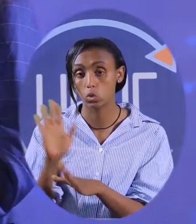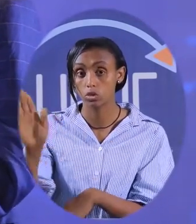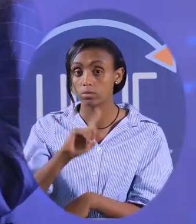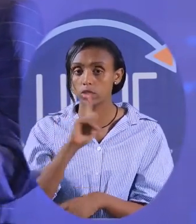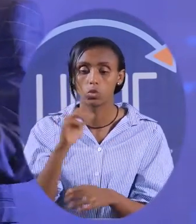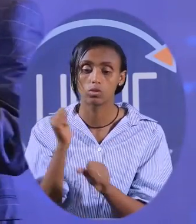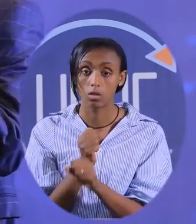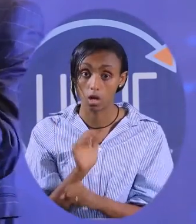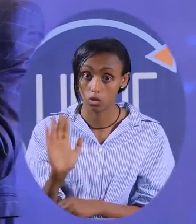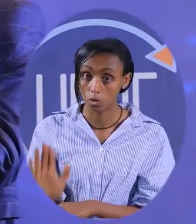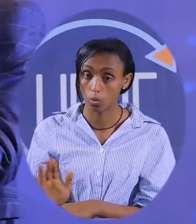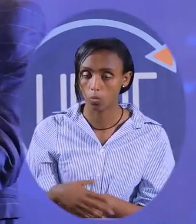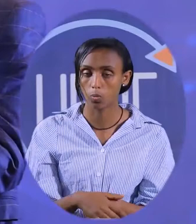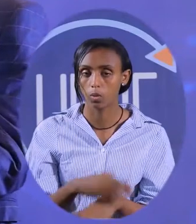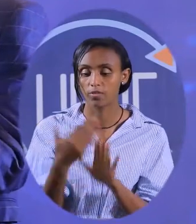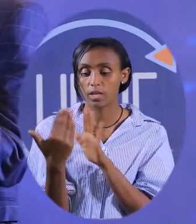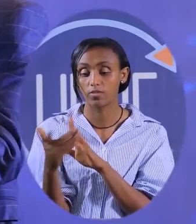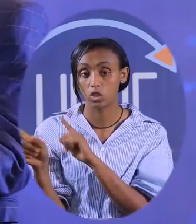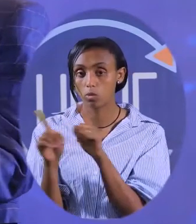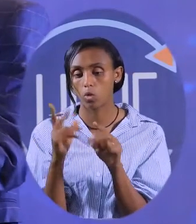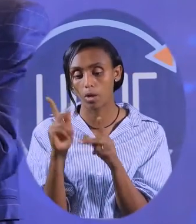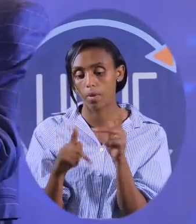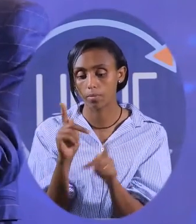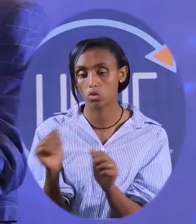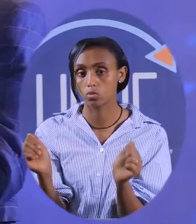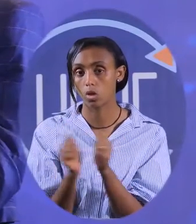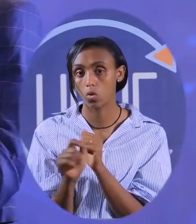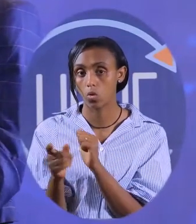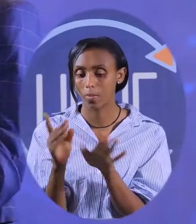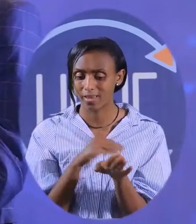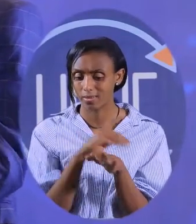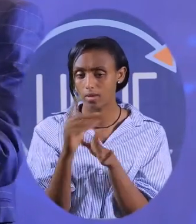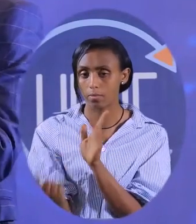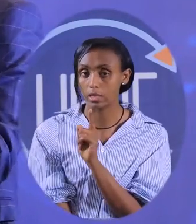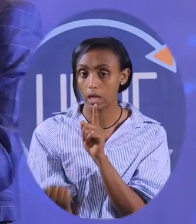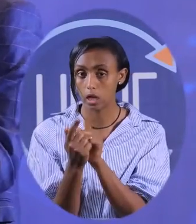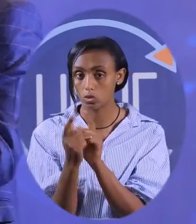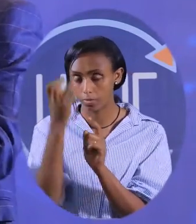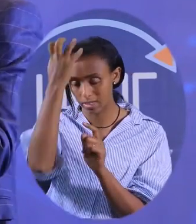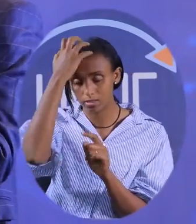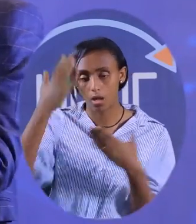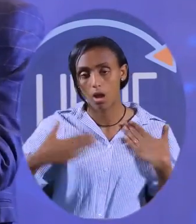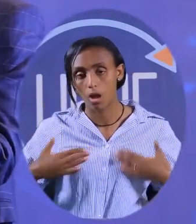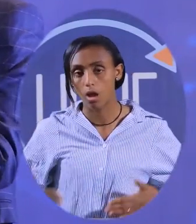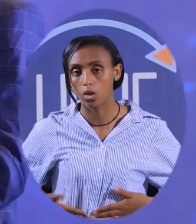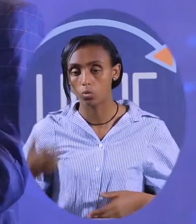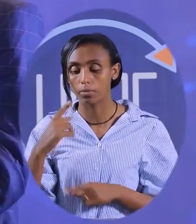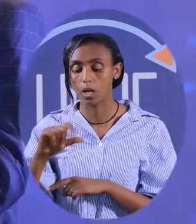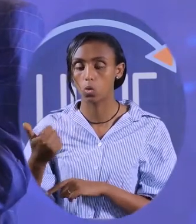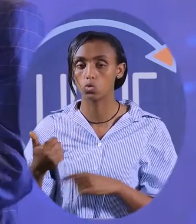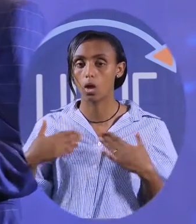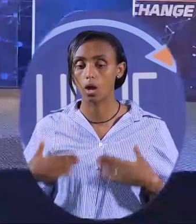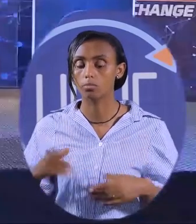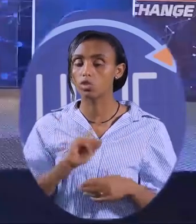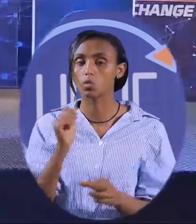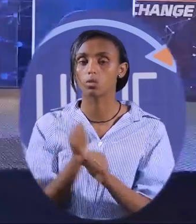ድርሻቸው? እንደገና ደግሞ ከፊት ለፊት ደግሞ ከማህበረሰቡ ጋር በቀጥታ የሚገናኙት የመንግስት አካላትም ይሁኑ ሌሎቹ ምንድን ነው